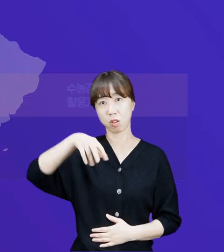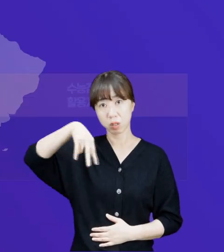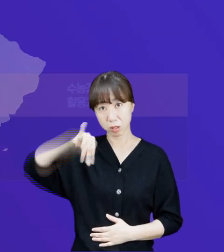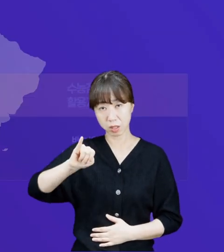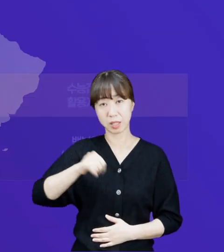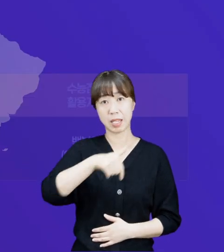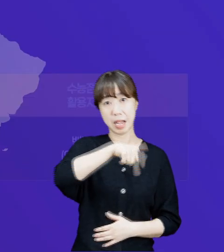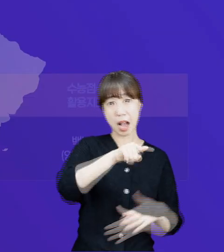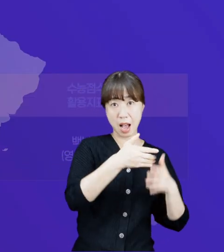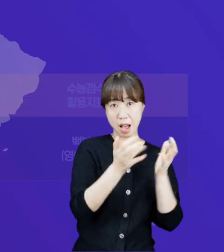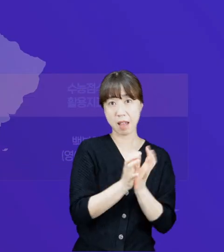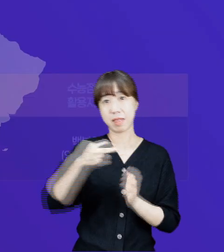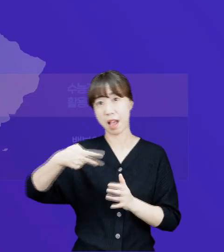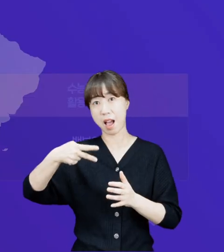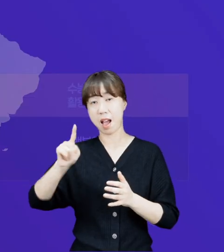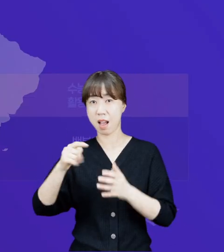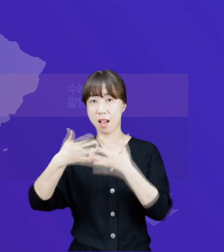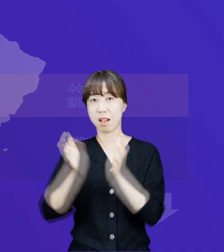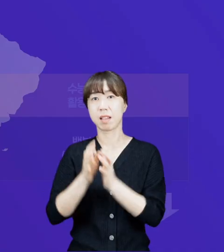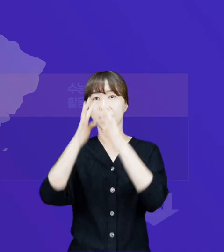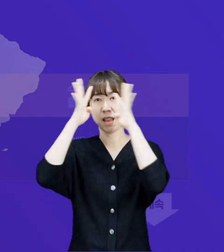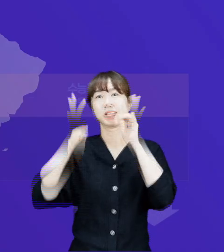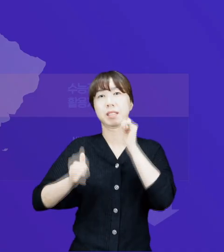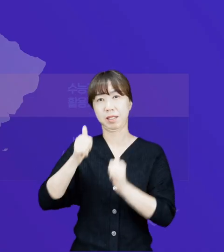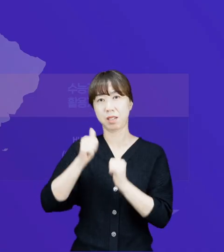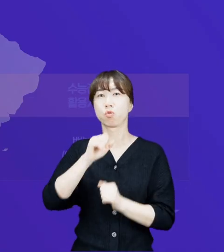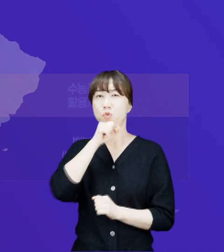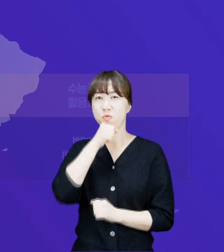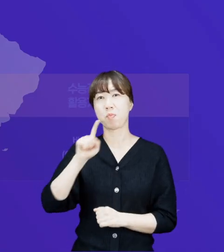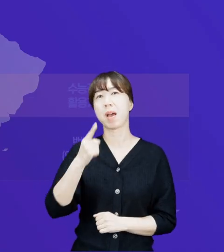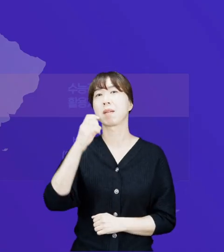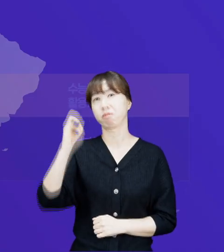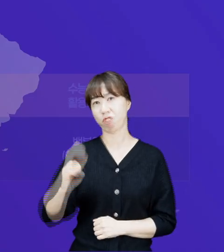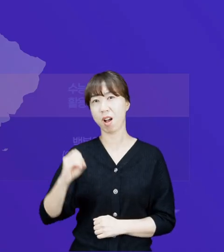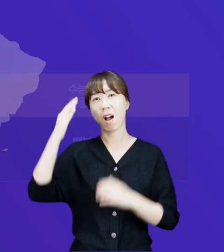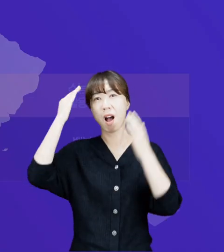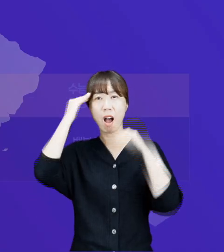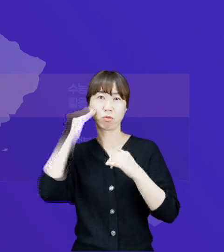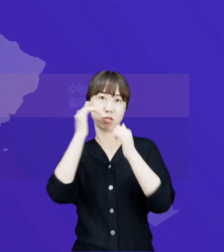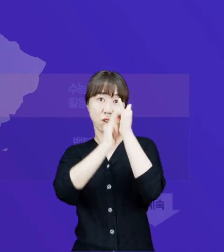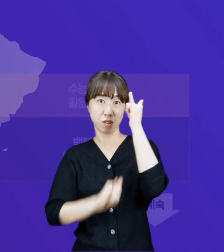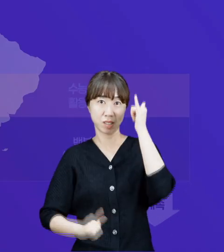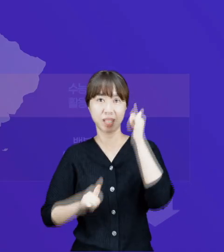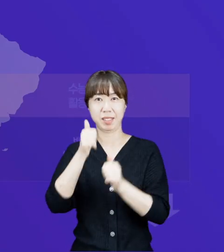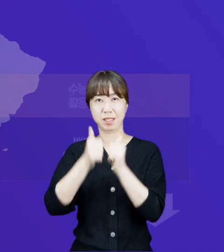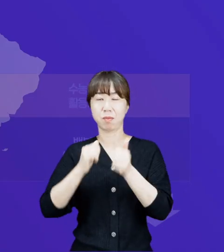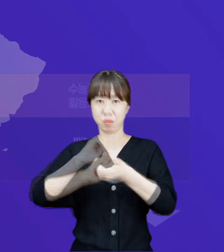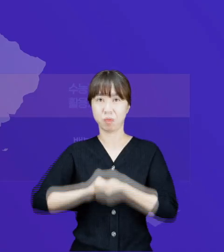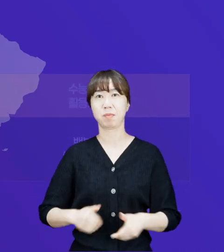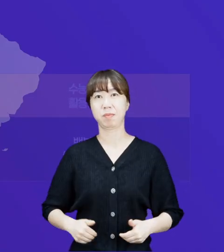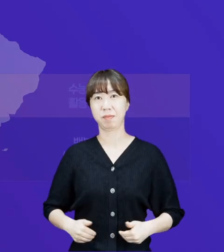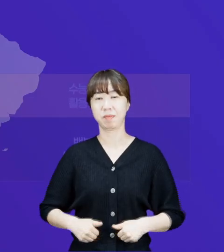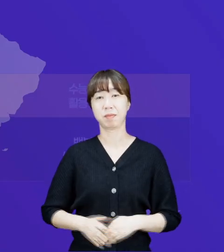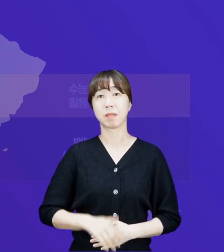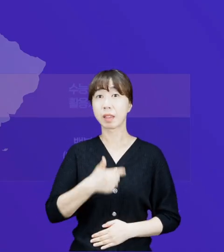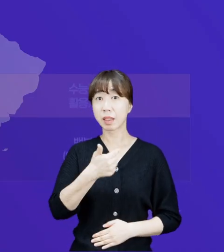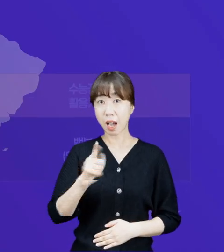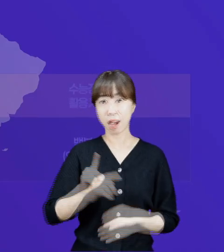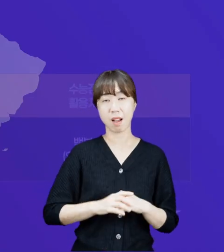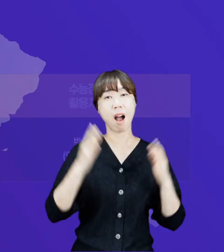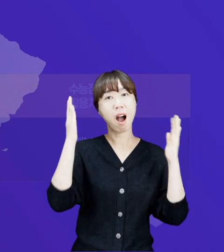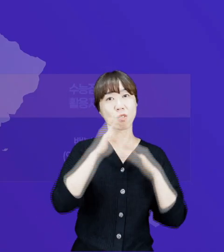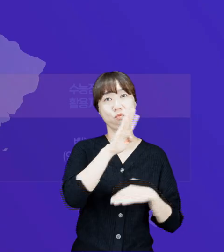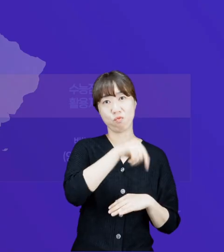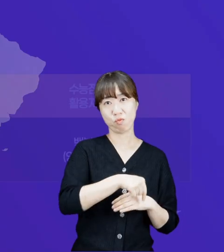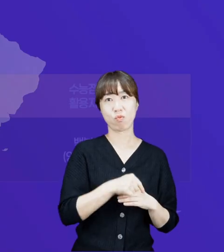모집 가군은 수능 위주로 수능 성적 100%이며 한국사 응시가 필수입니다. 라군은 학생 부교과 위주로 교과